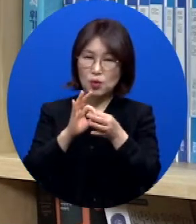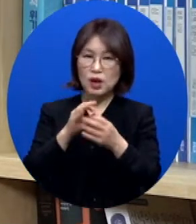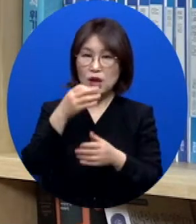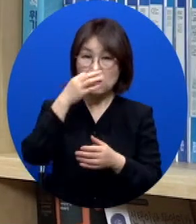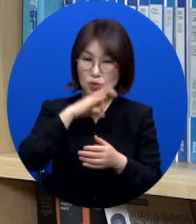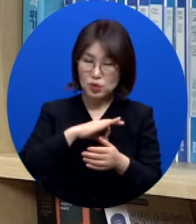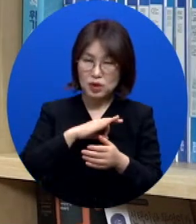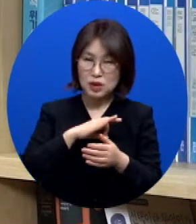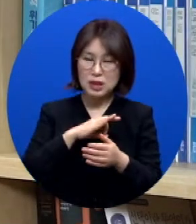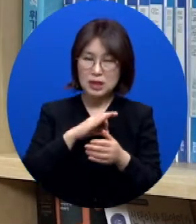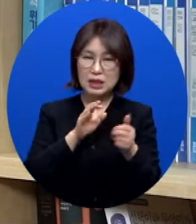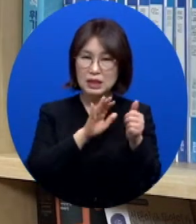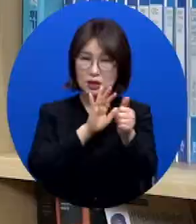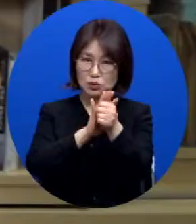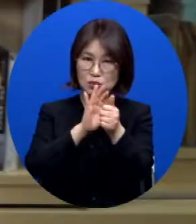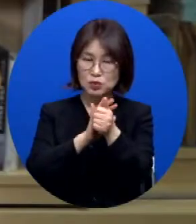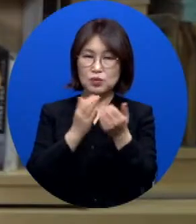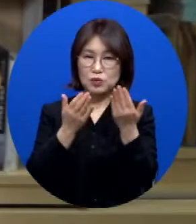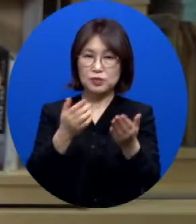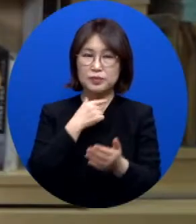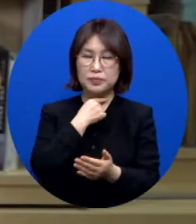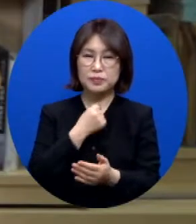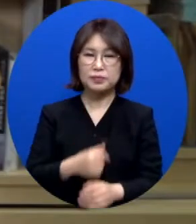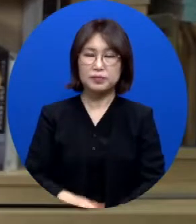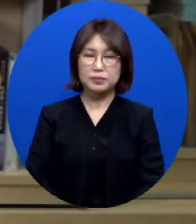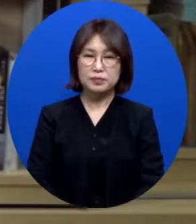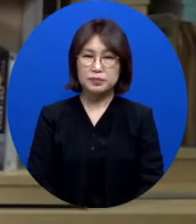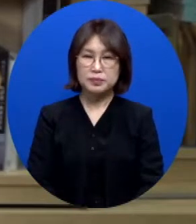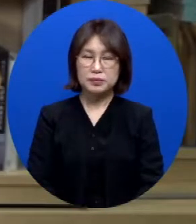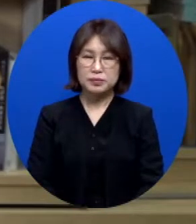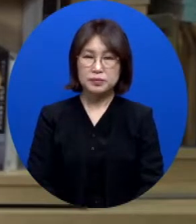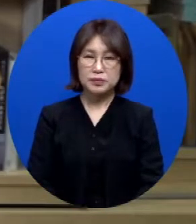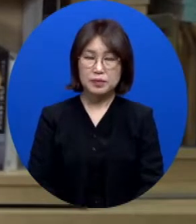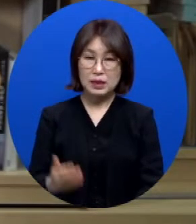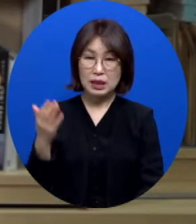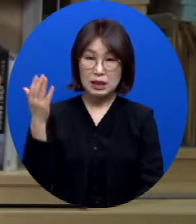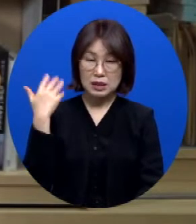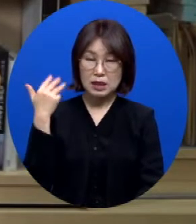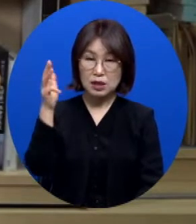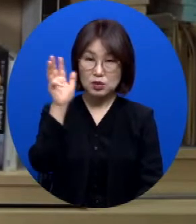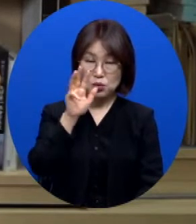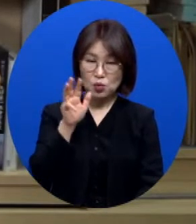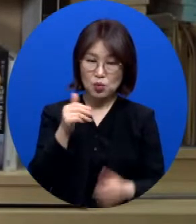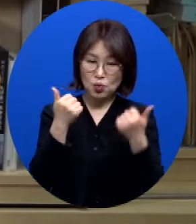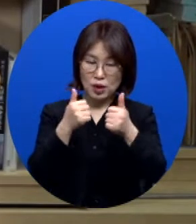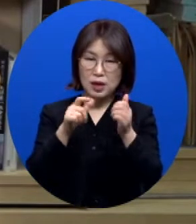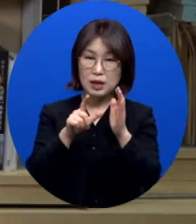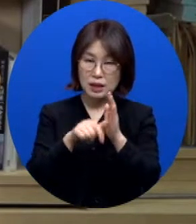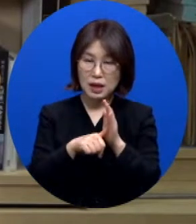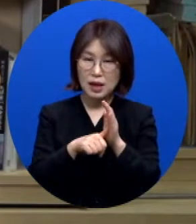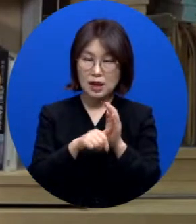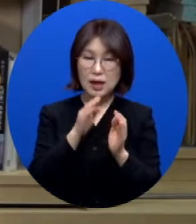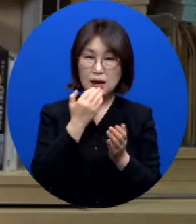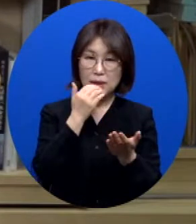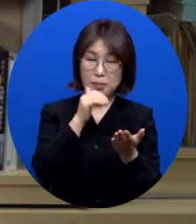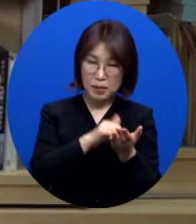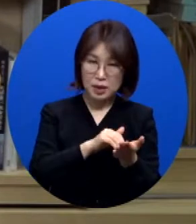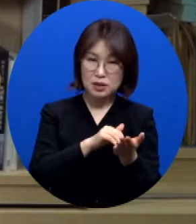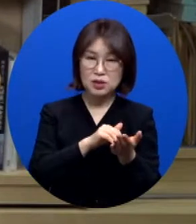유익을 주려고 생각합니다. 예, 지난 총회 때 예장 백석